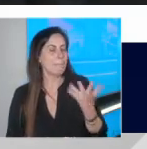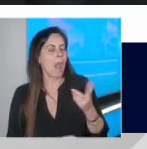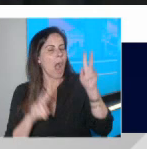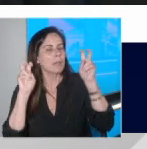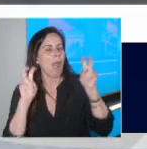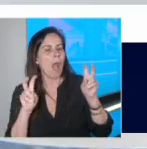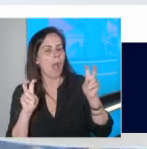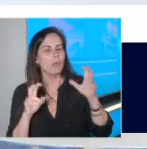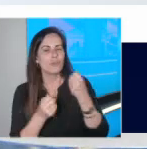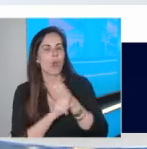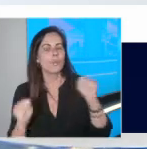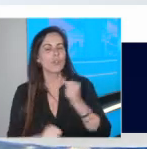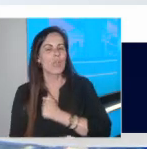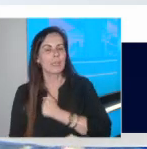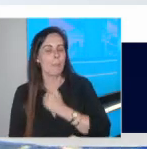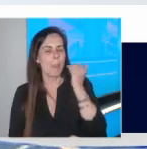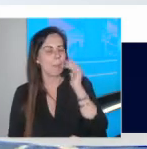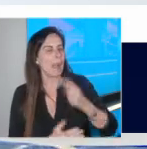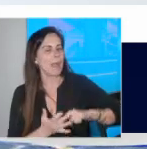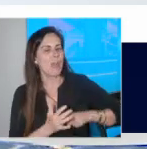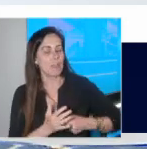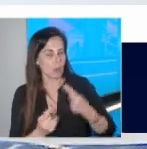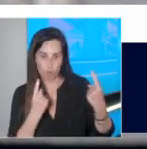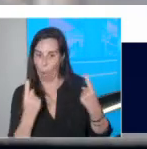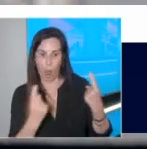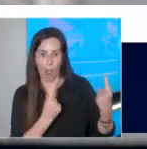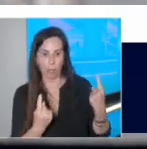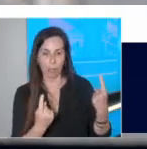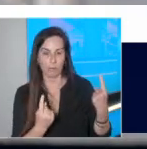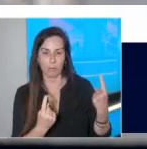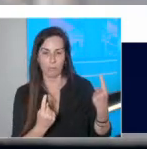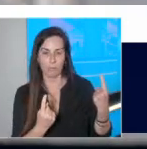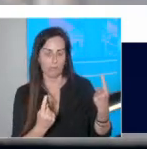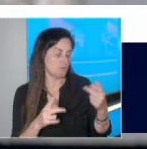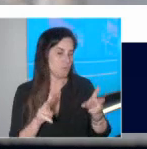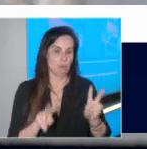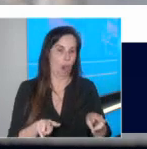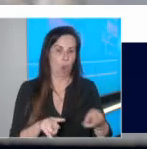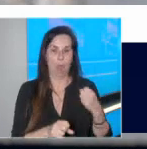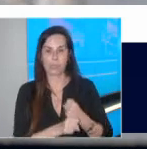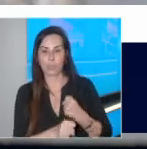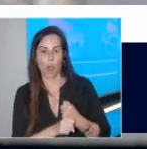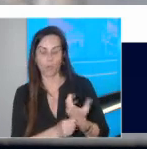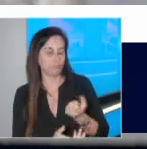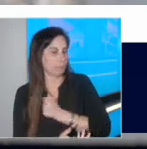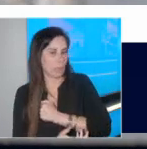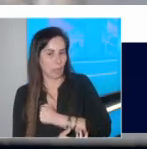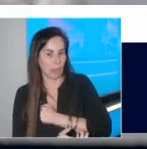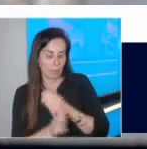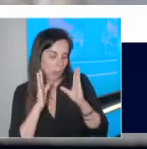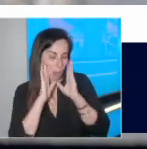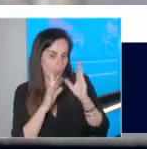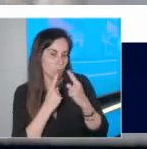ההגדרה הזאת של חופש דתי בארצות הברית, זה שכל אחד מורשה לקיים את הדת